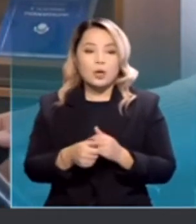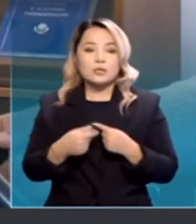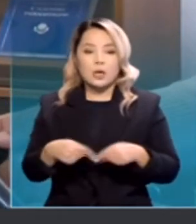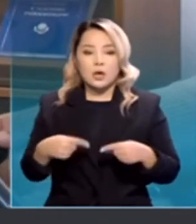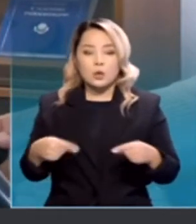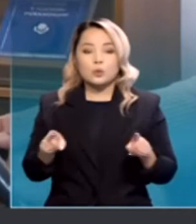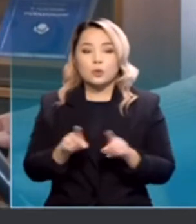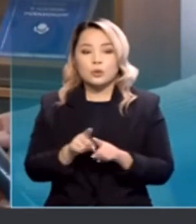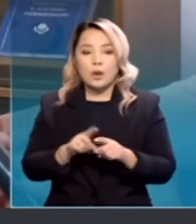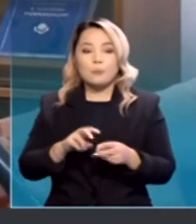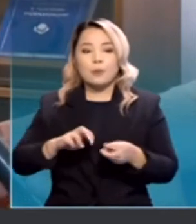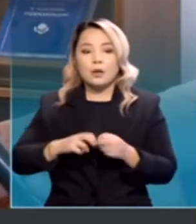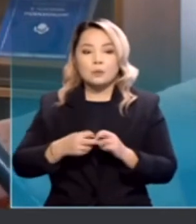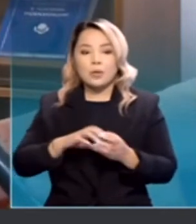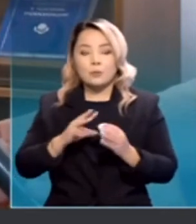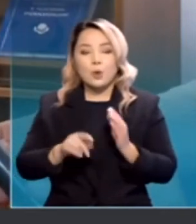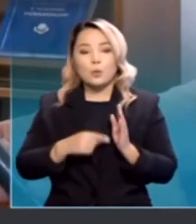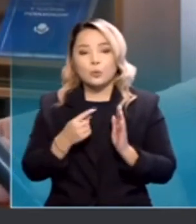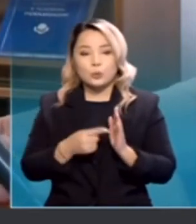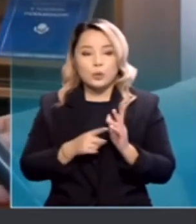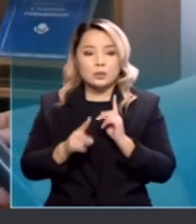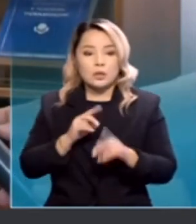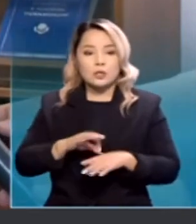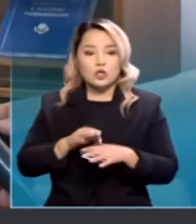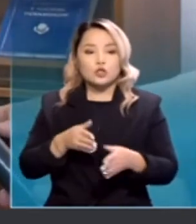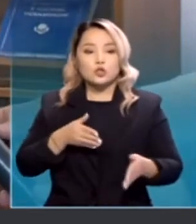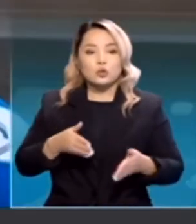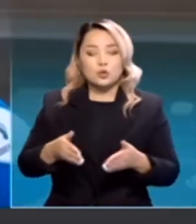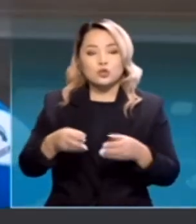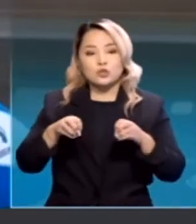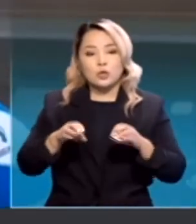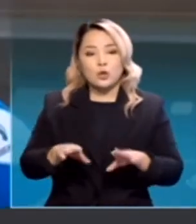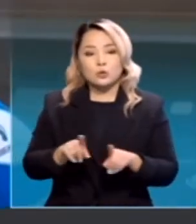түрлі проблемаларды көтеру, соның шешу жолдарын